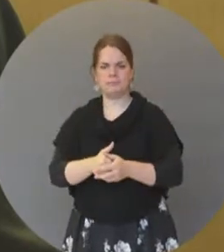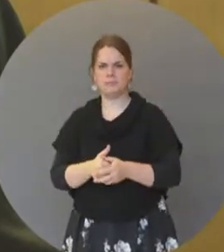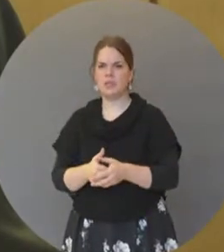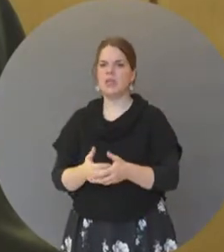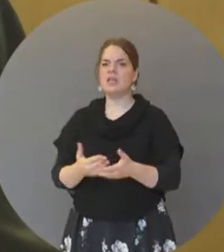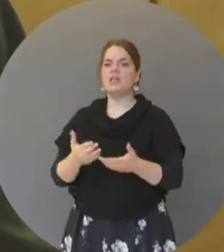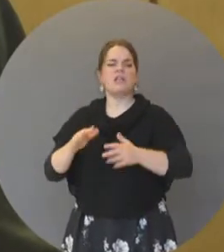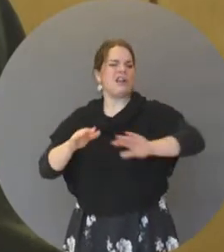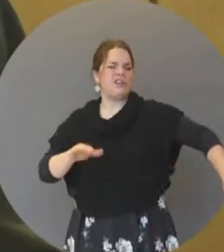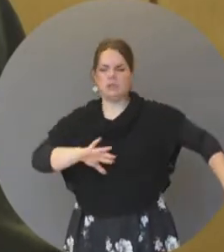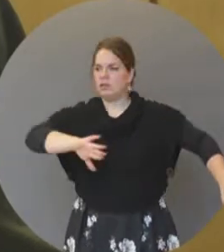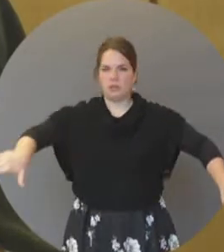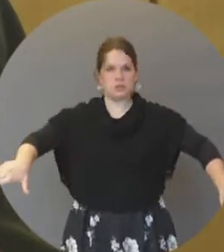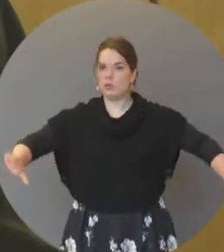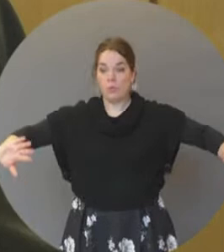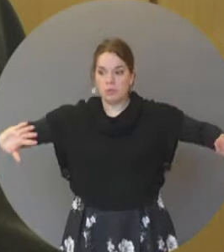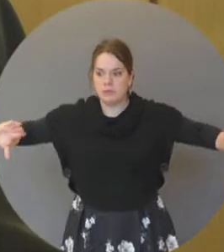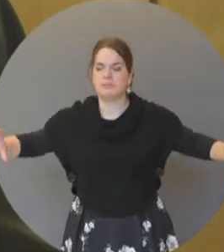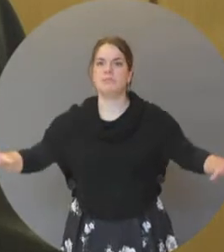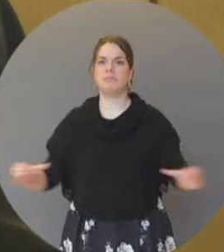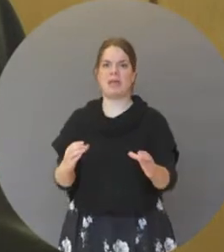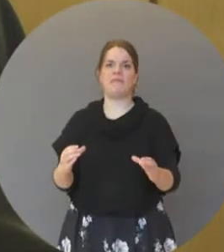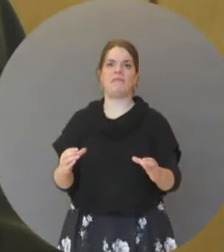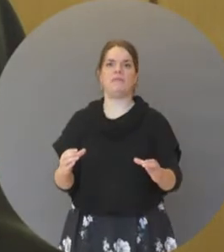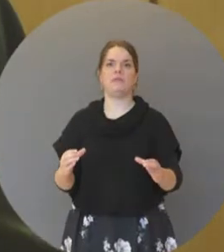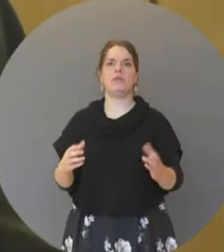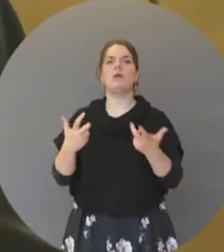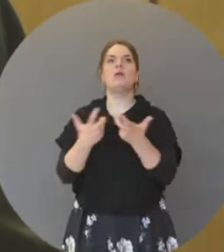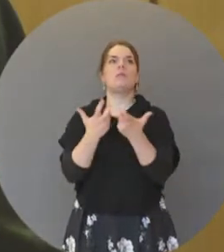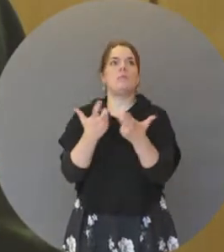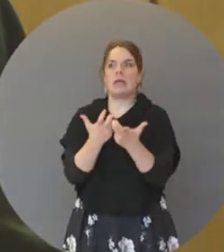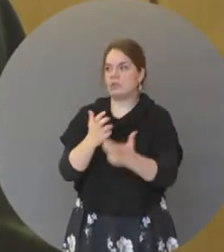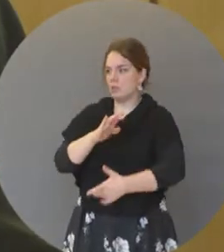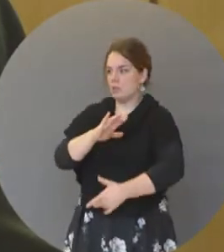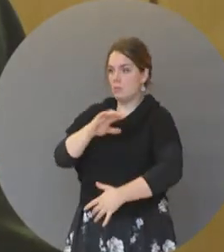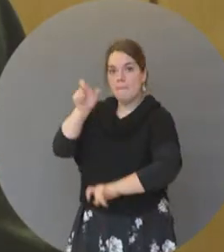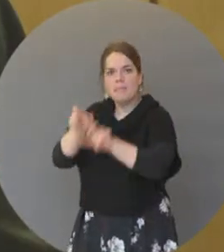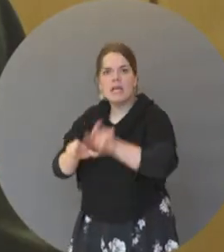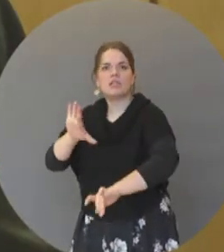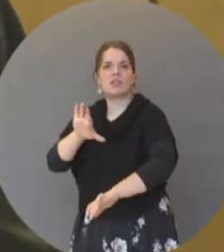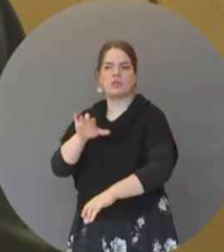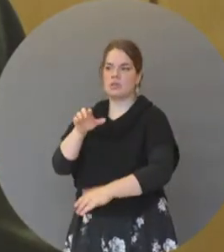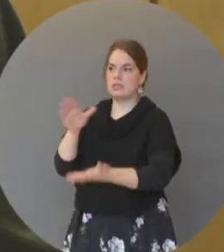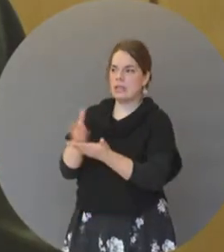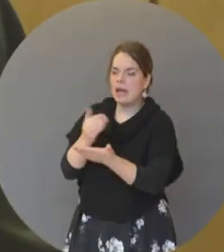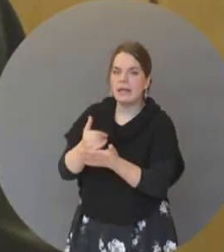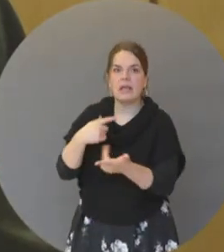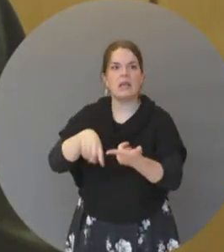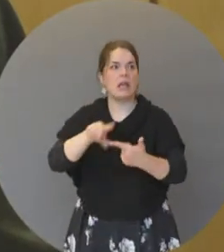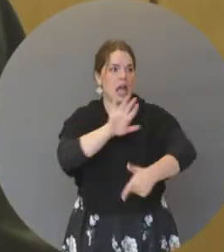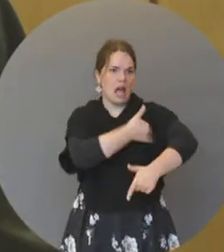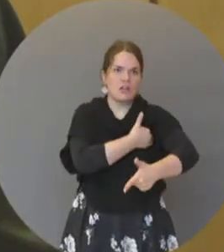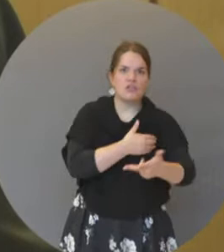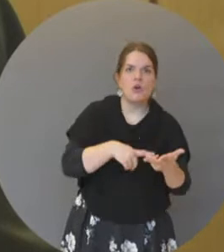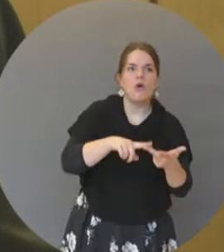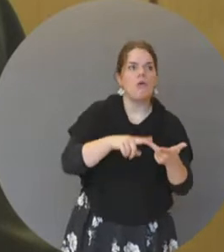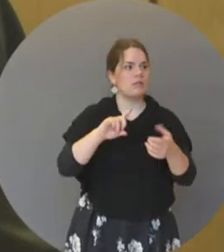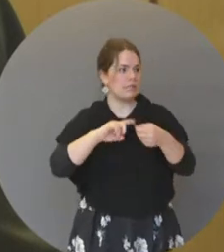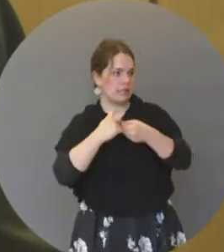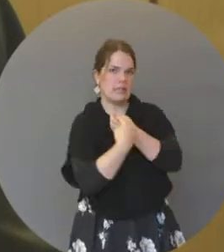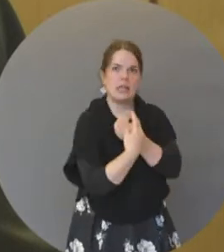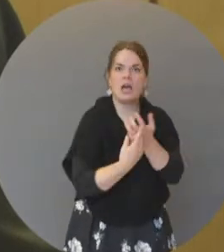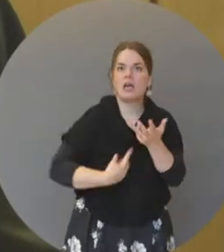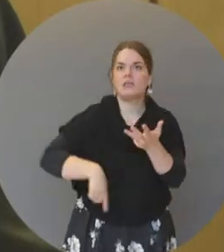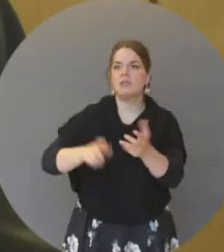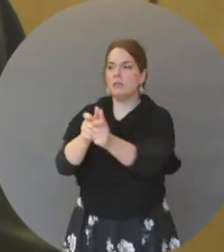exclusive comme les agents et les salariés eux-mêmes les syndicats les employeurs publics comme privés et